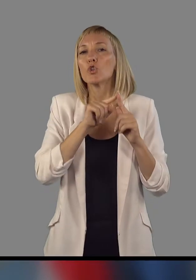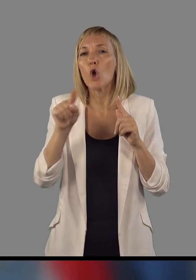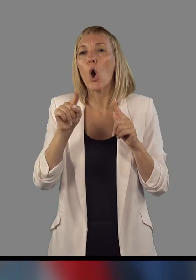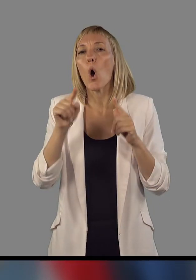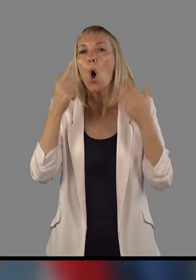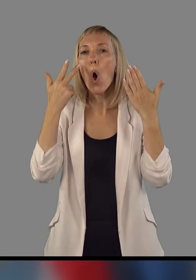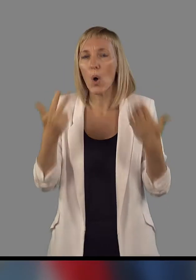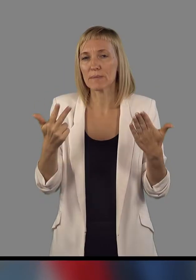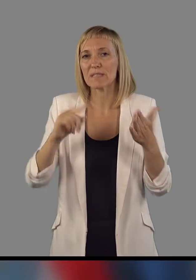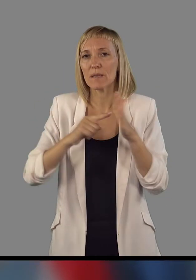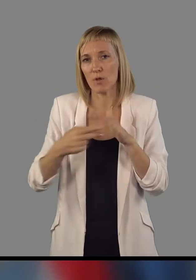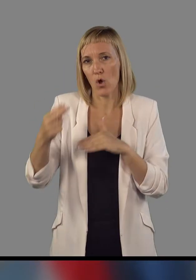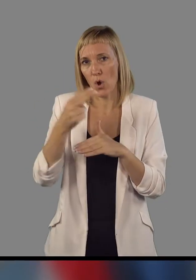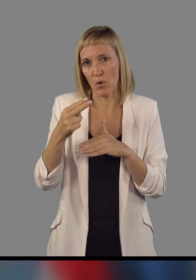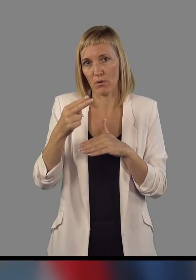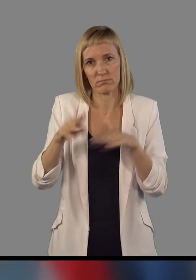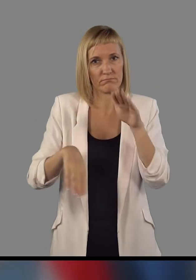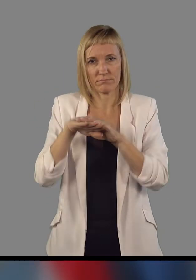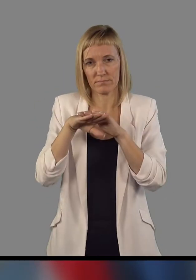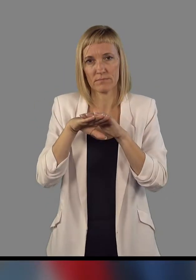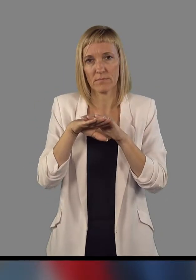Okvirna ocena je do 80 milijonov evrov